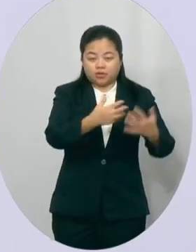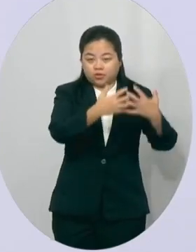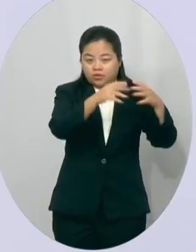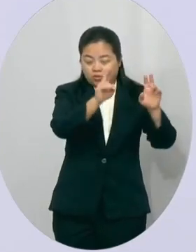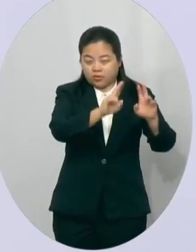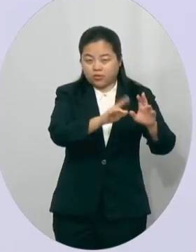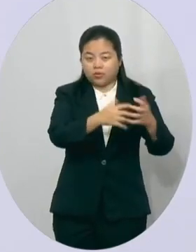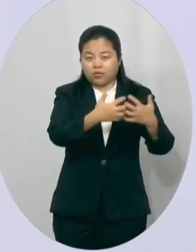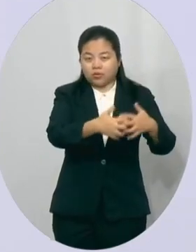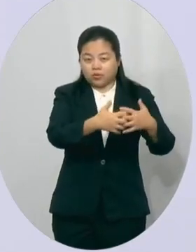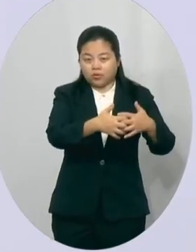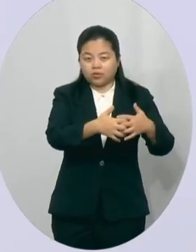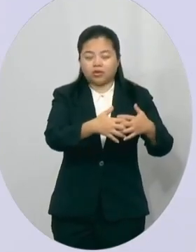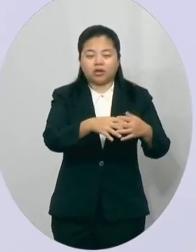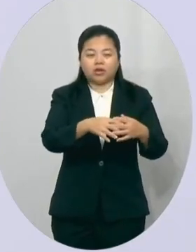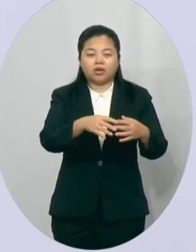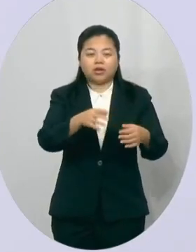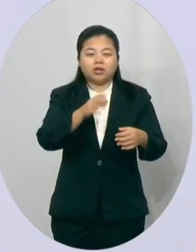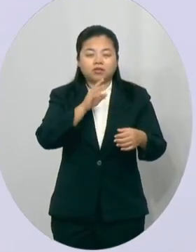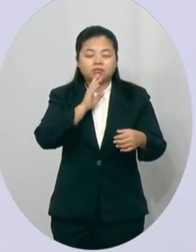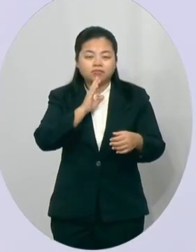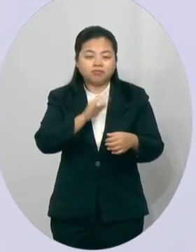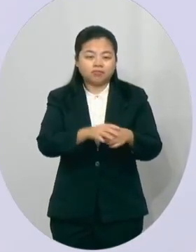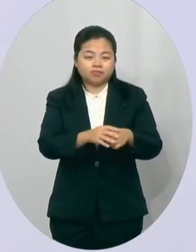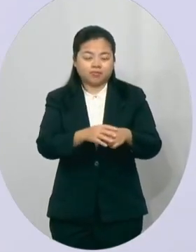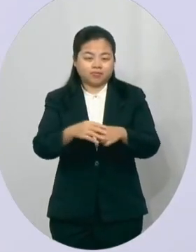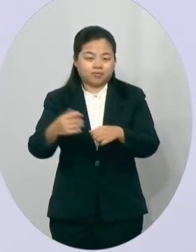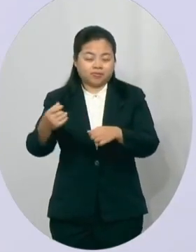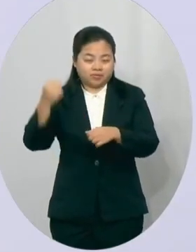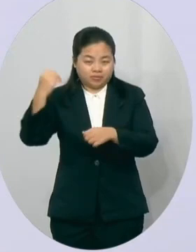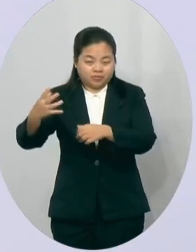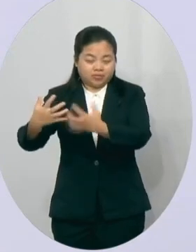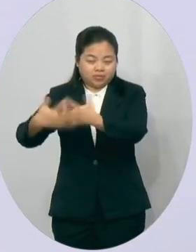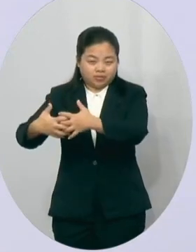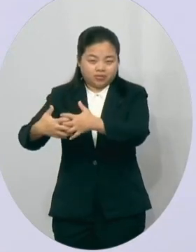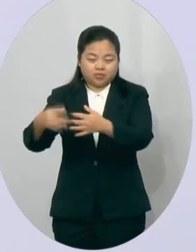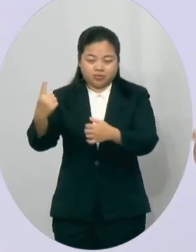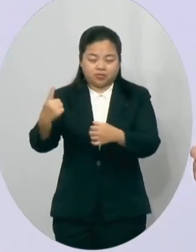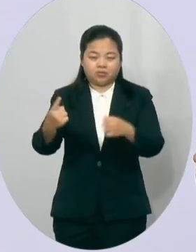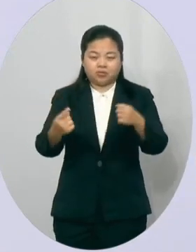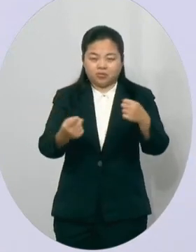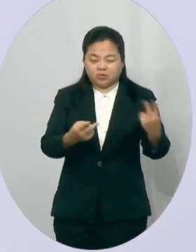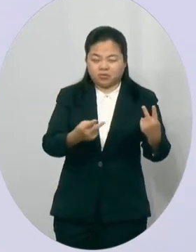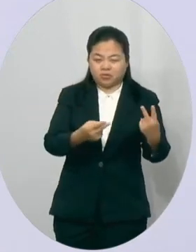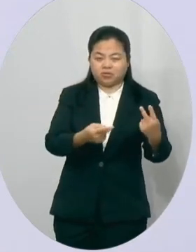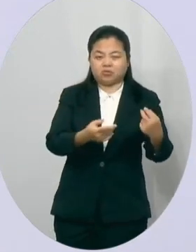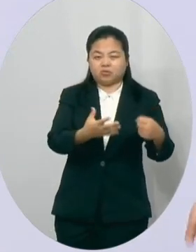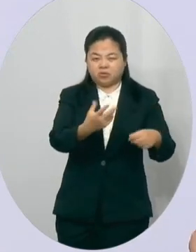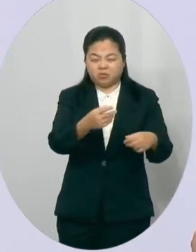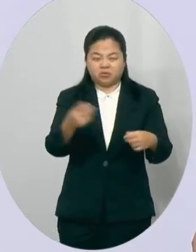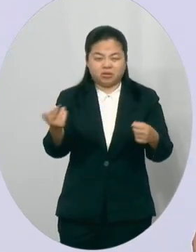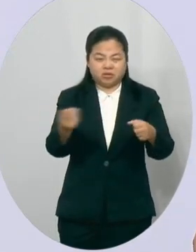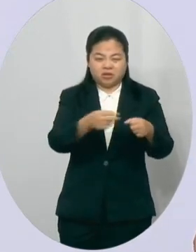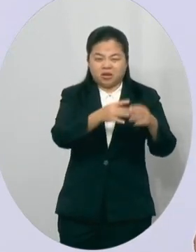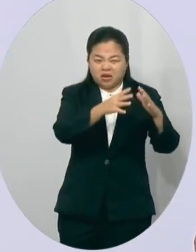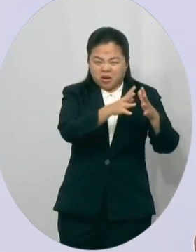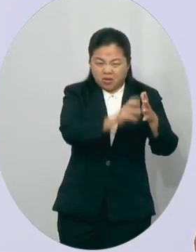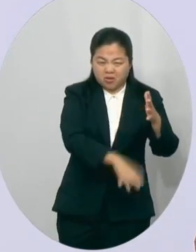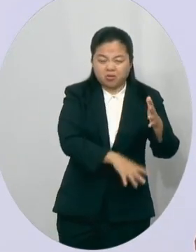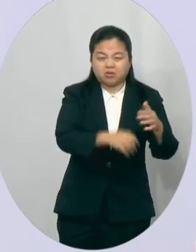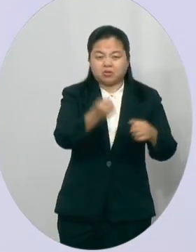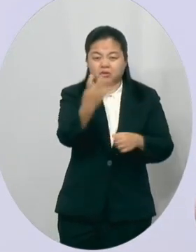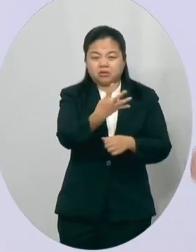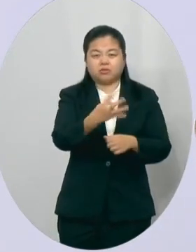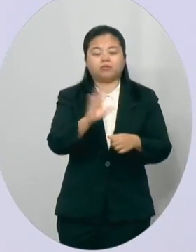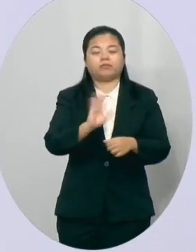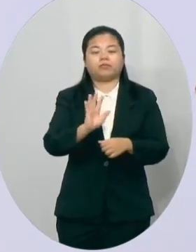它的污染量是等于两部的燃煤机组，所以照理说，那你增加了两部燃气机组，那你就应该拆除四部的燃煤